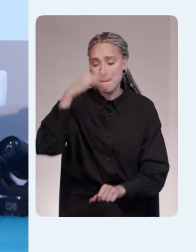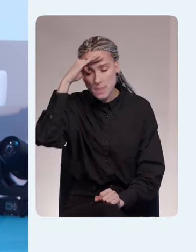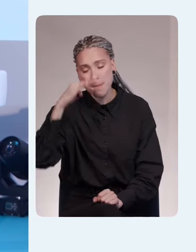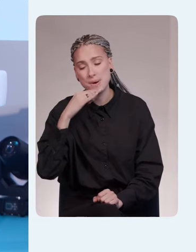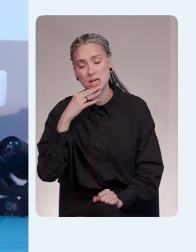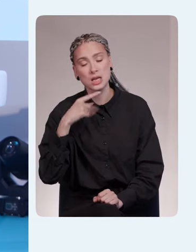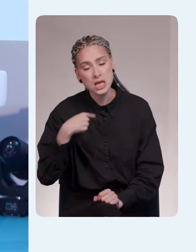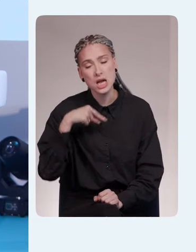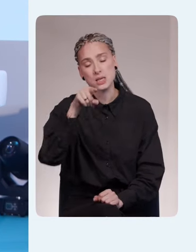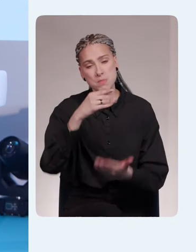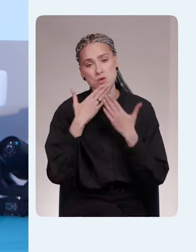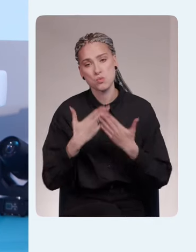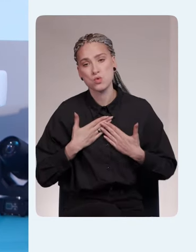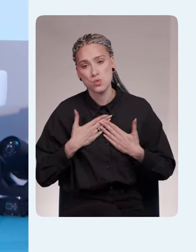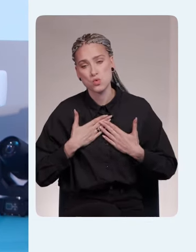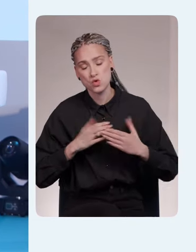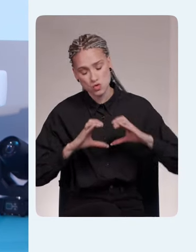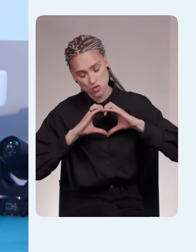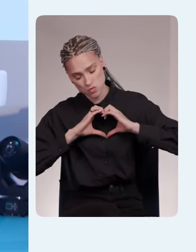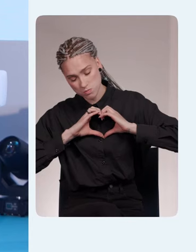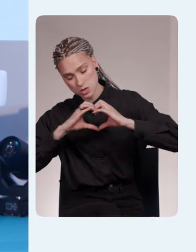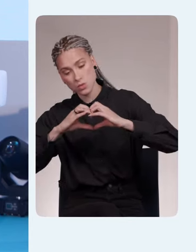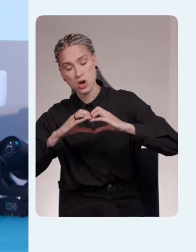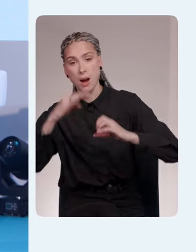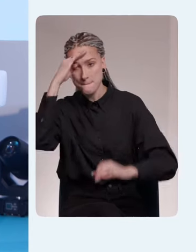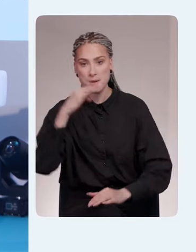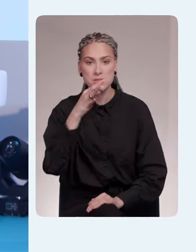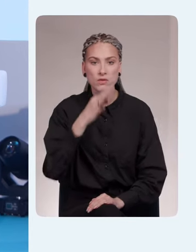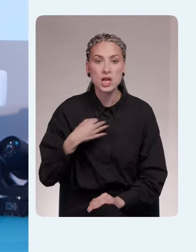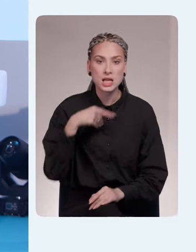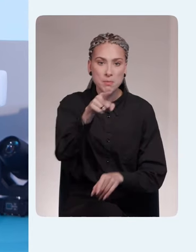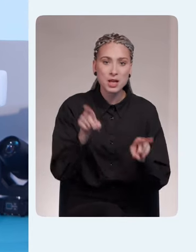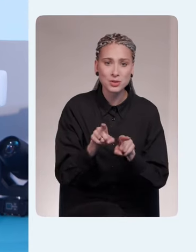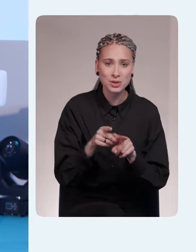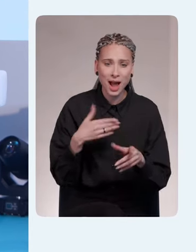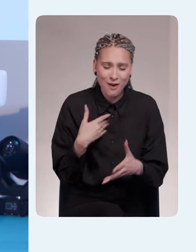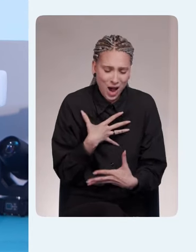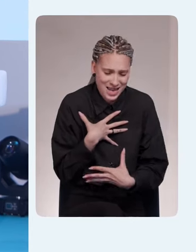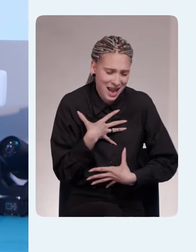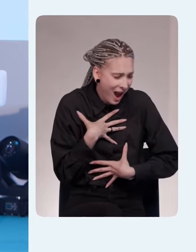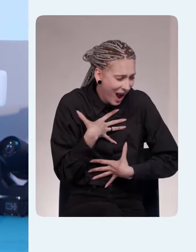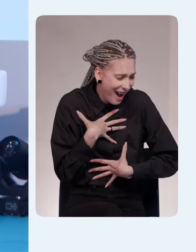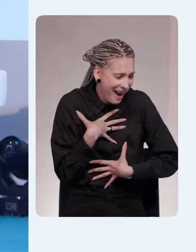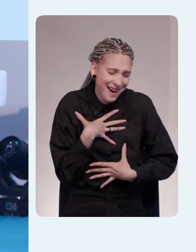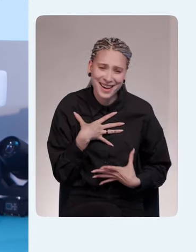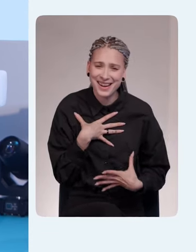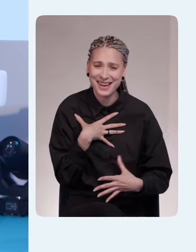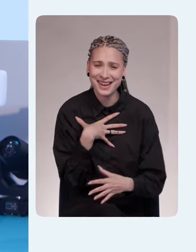люблю тебя, я люблю тебя. И как-то он мне сказал: сын, я тебя тоже люблю. Я такой: уа-я!